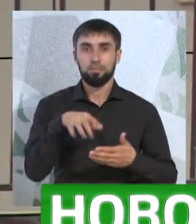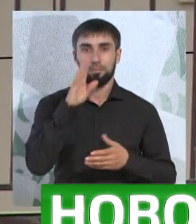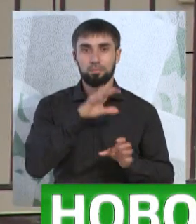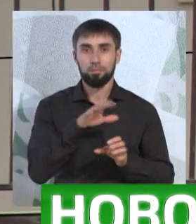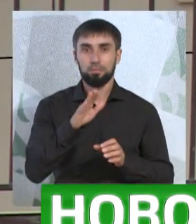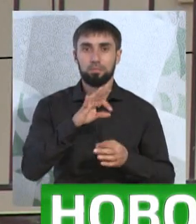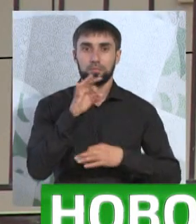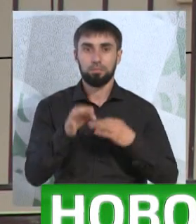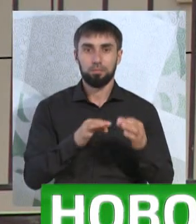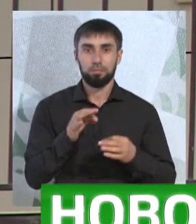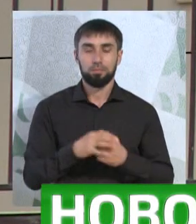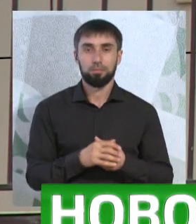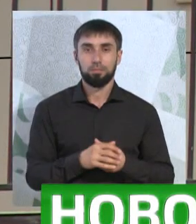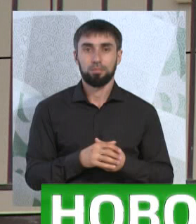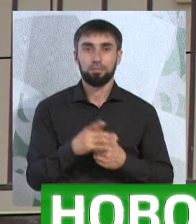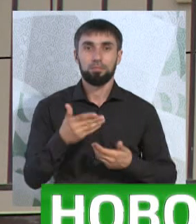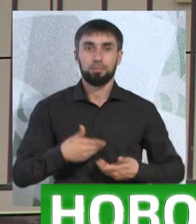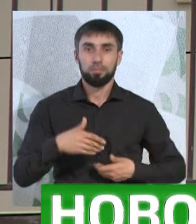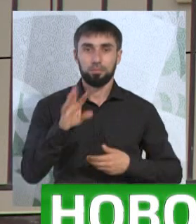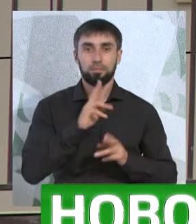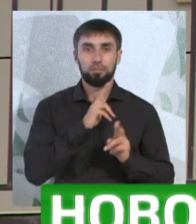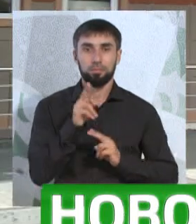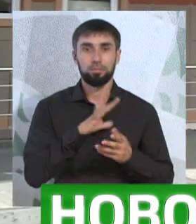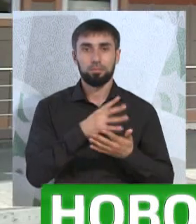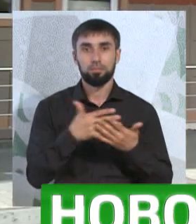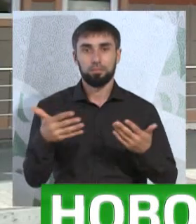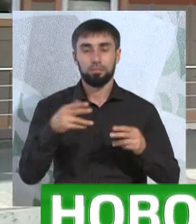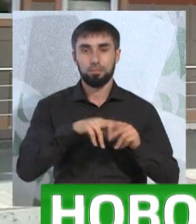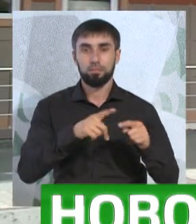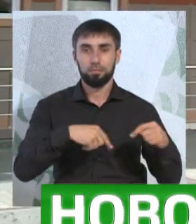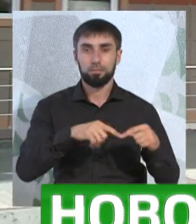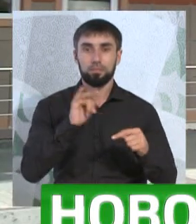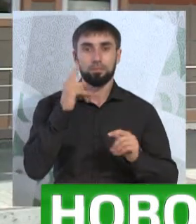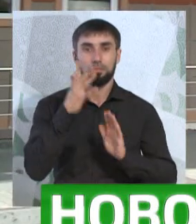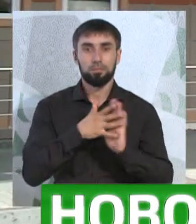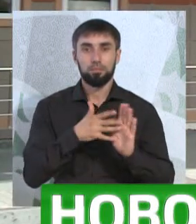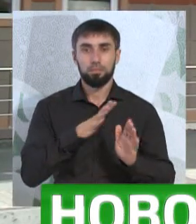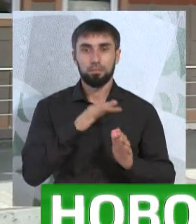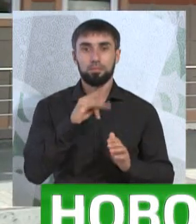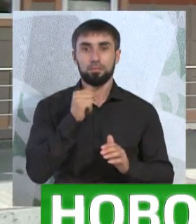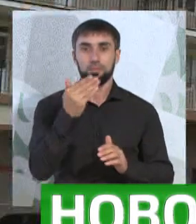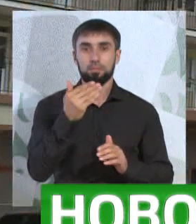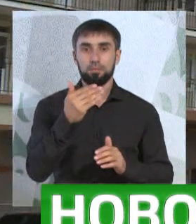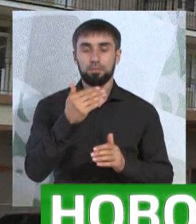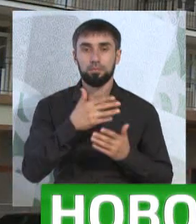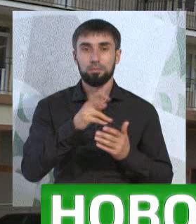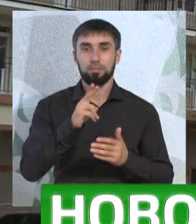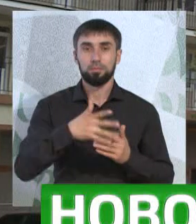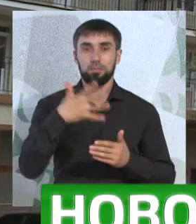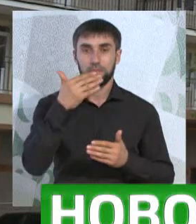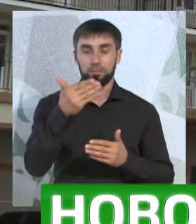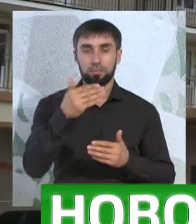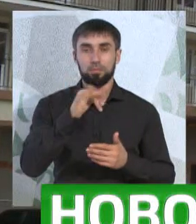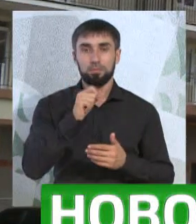будет круглосуточным. Жильцы с данной проблемой обращались в разные инстанции, и, как выяснилось, перебои непосредственно в их многоквартирном доме